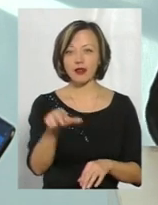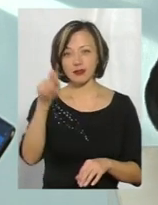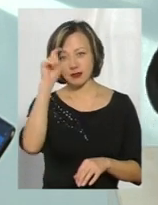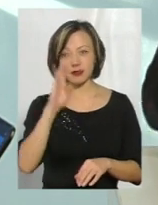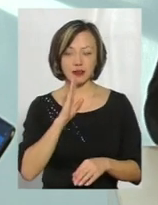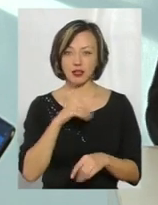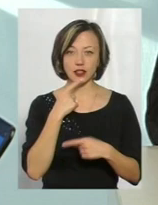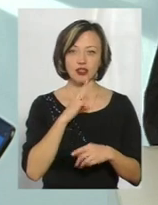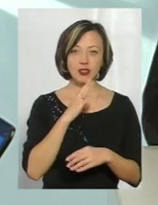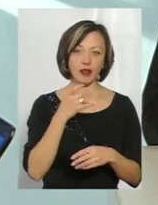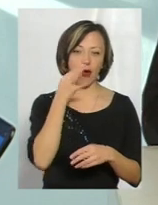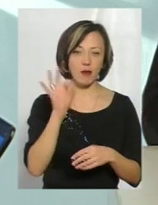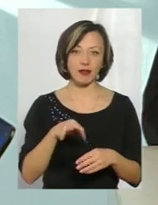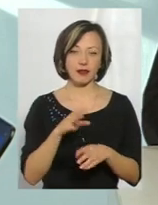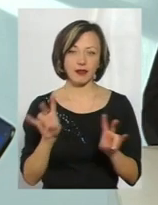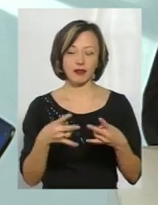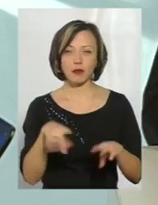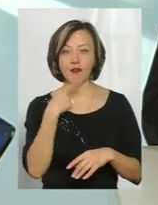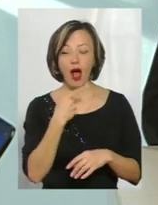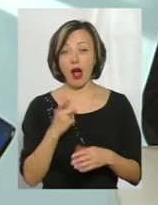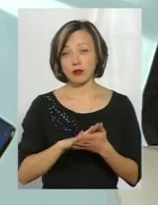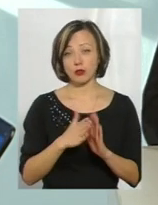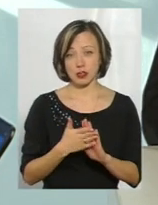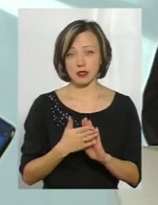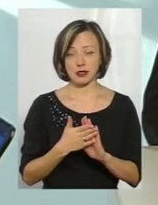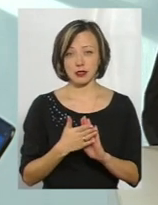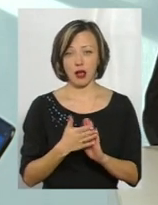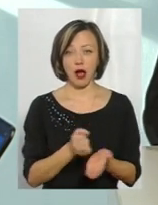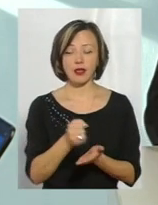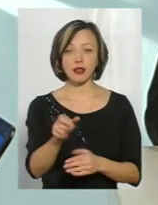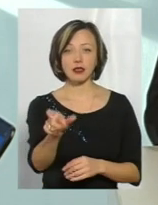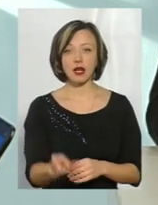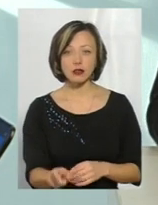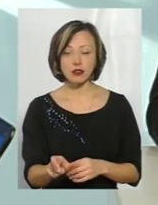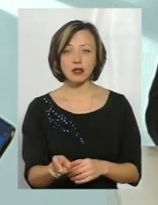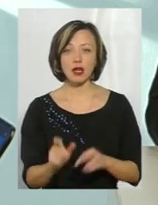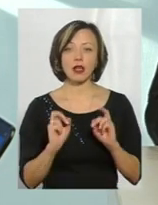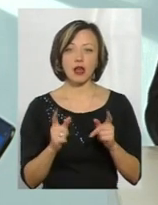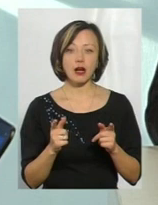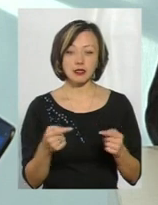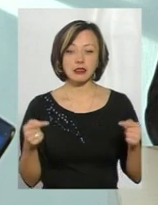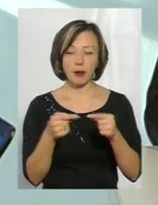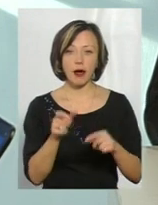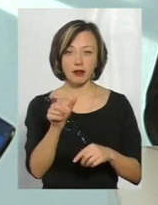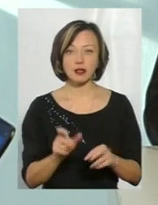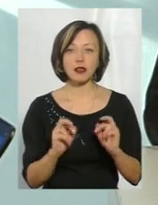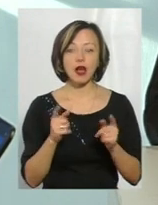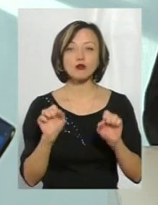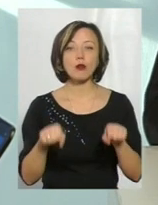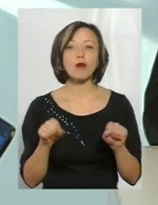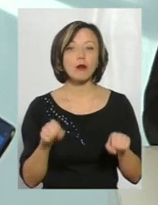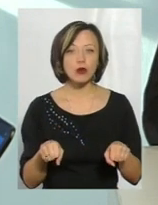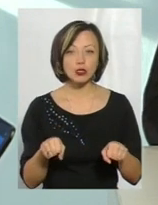казати, що жінки вони некомпетентні і так далі, а з позиції і кандидатки чи кандидата, як саме кандидатів. Тобто, наскільки вони